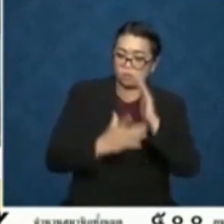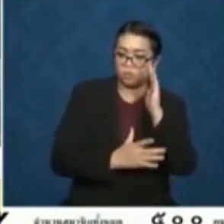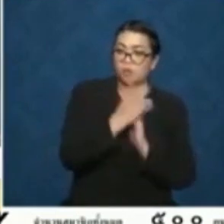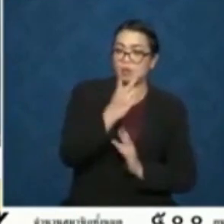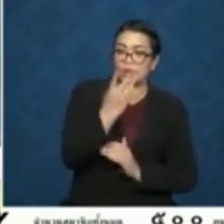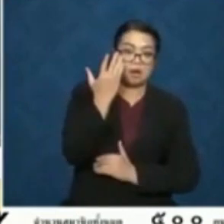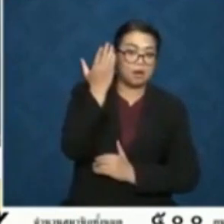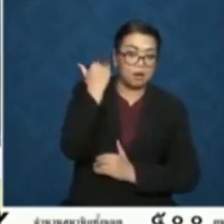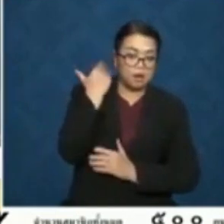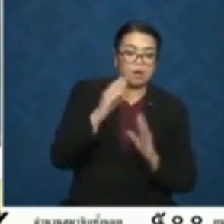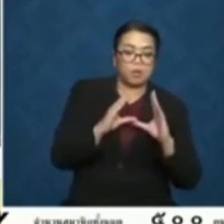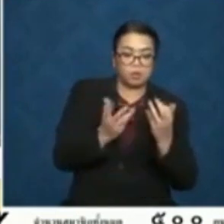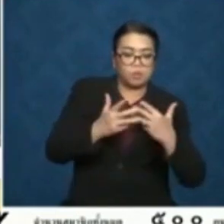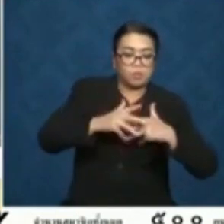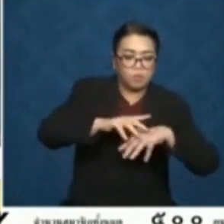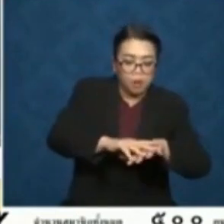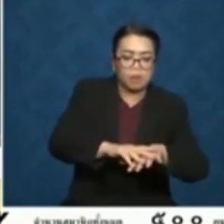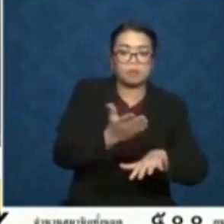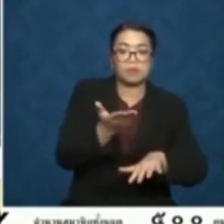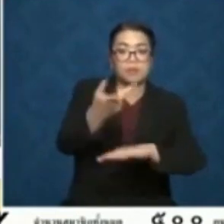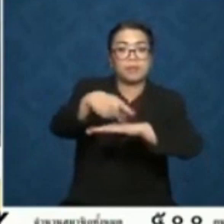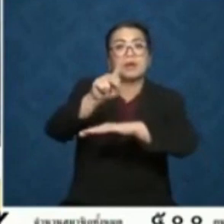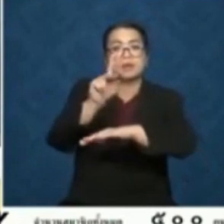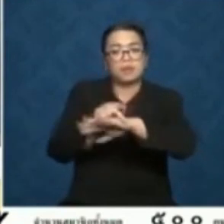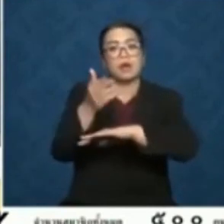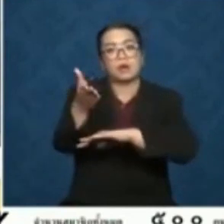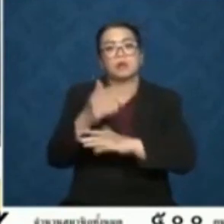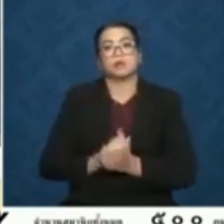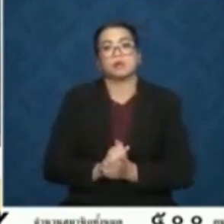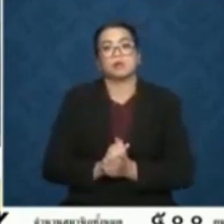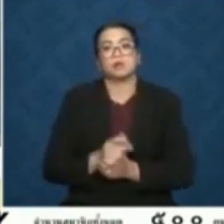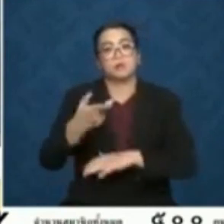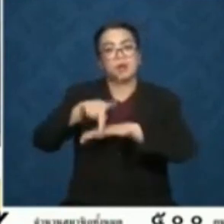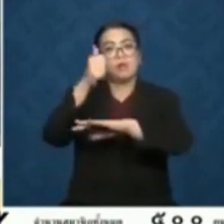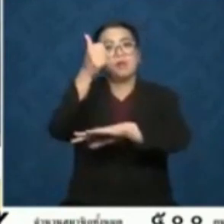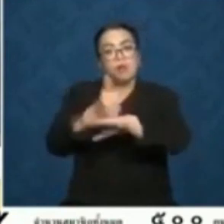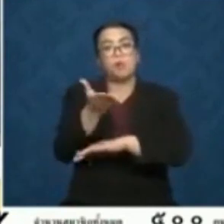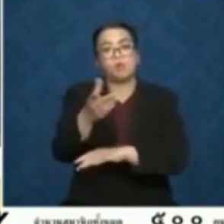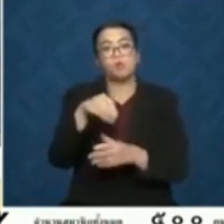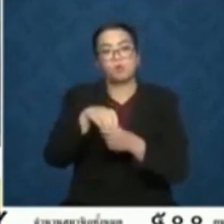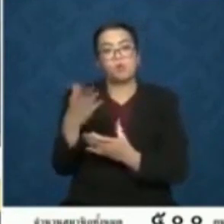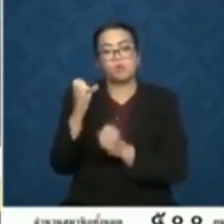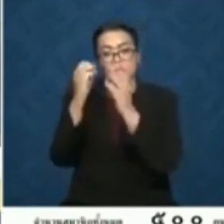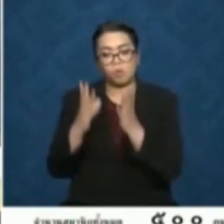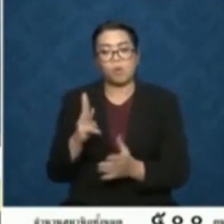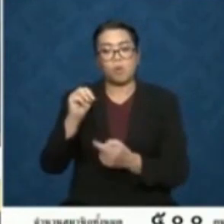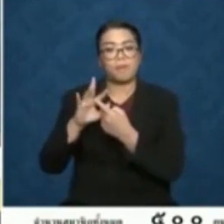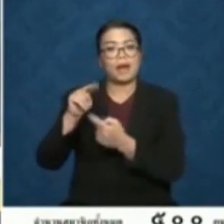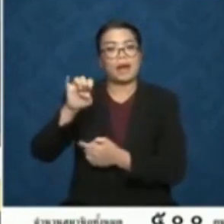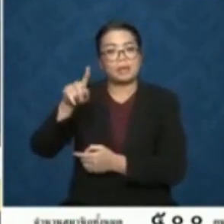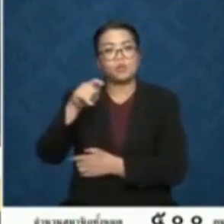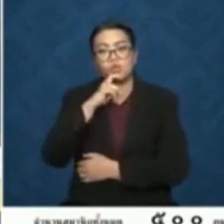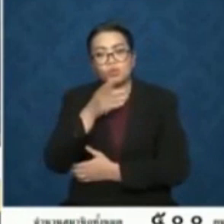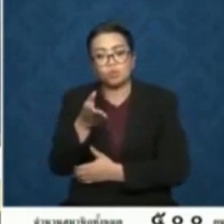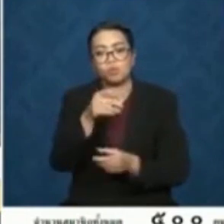าห์ที่แล้วด้วยซ้ำแต่เราคุยกันมาตั้งแต่2สัปดาห์ก่อนในการประชุมวิปร่วมที่ท่านประธานนี่แหละครับนั่งเป็นหัวโต๊